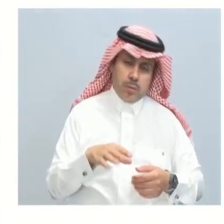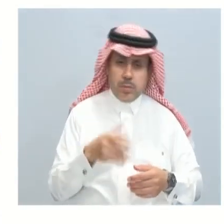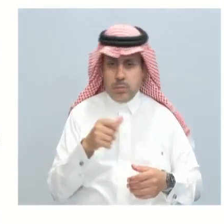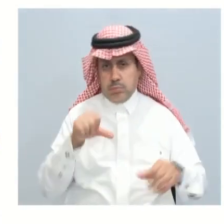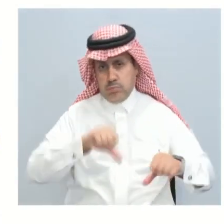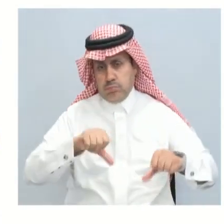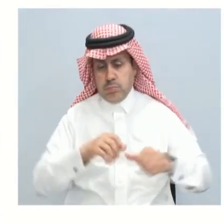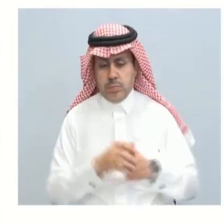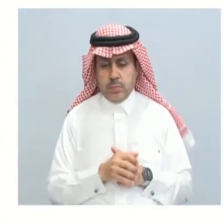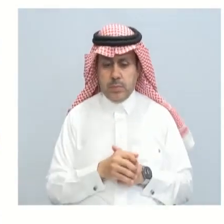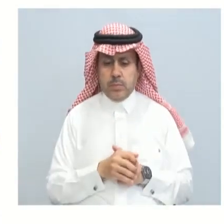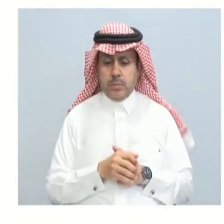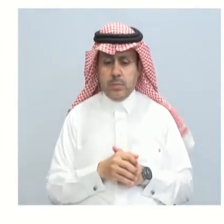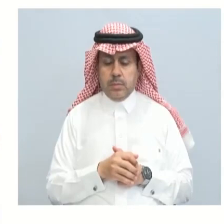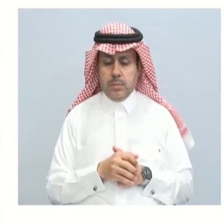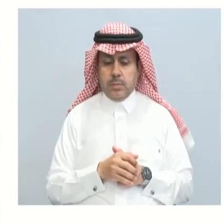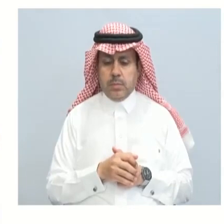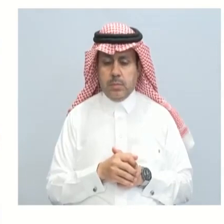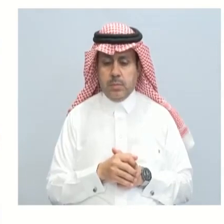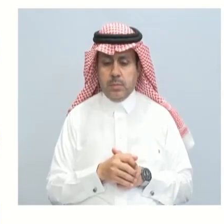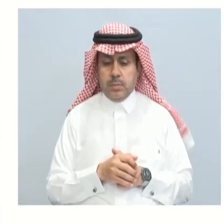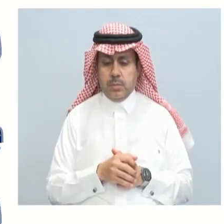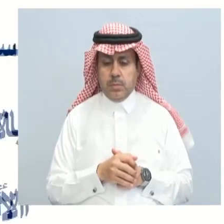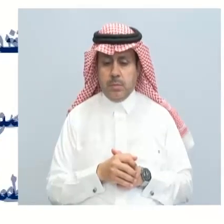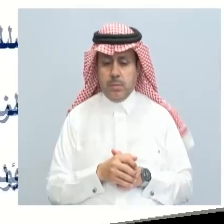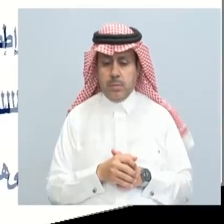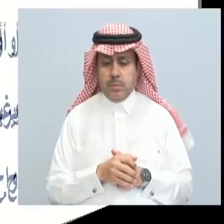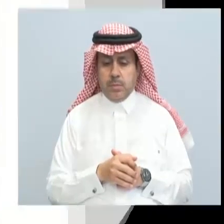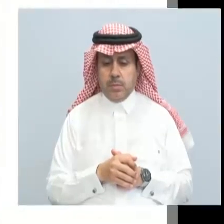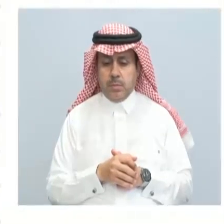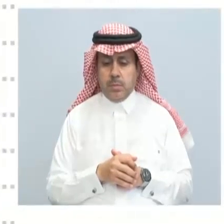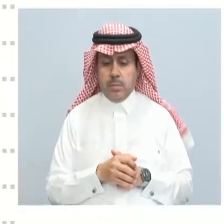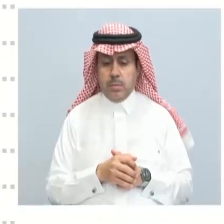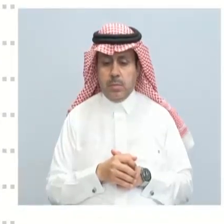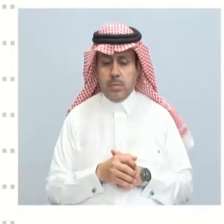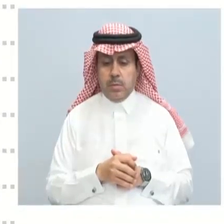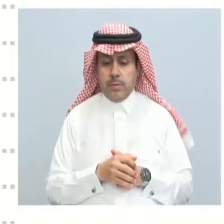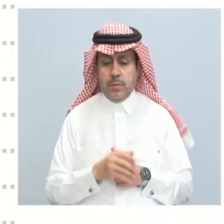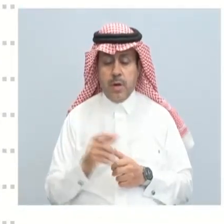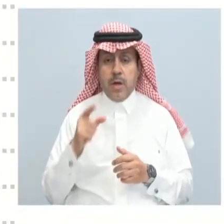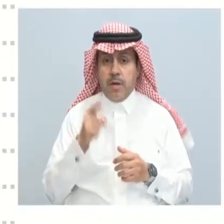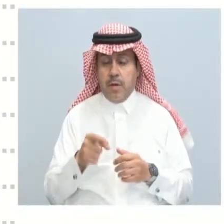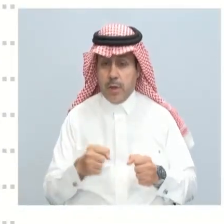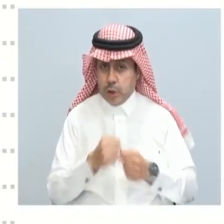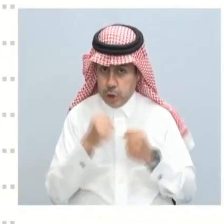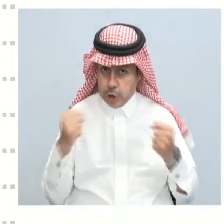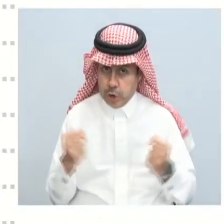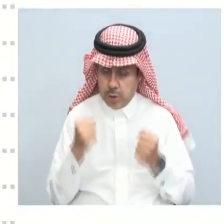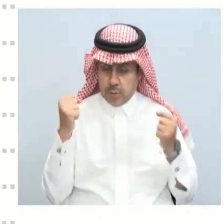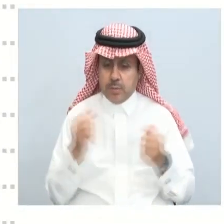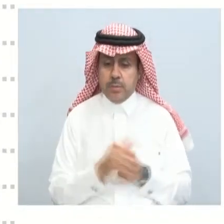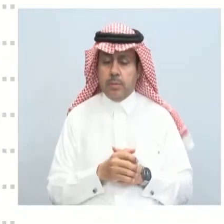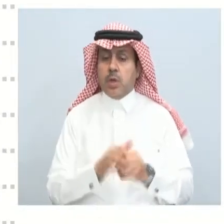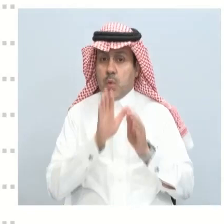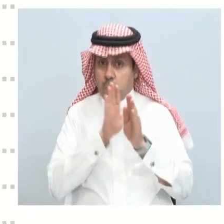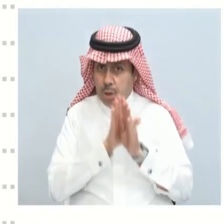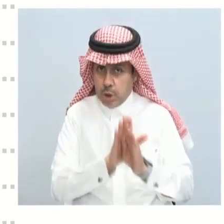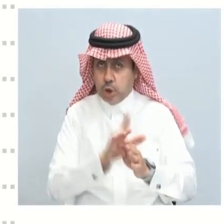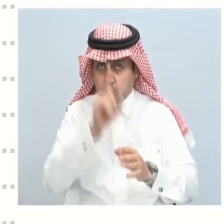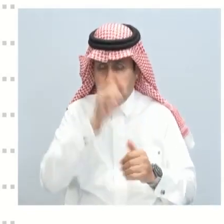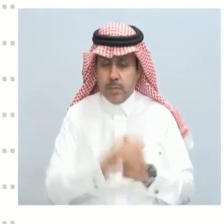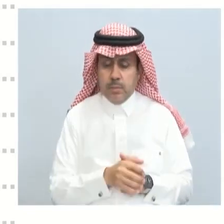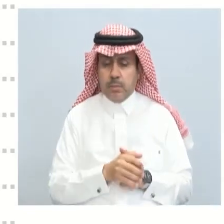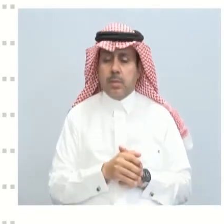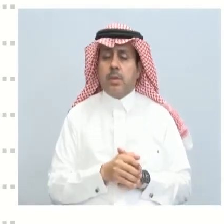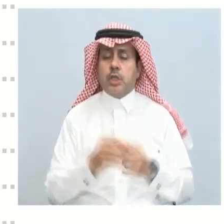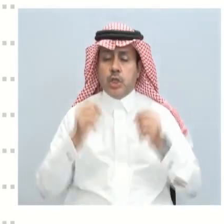بالاعراس و والزواج ايضا هنا ناتي الى هذا النشاط الذي يعين باذن الله تعالى على